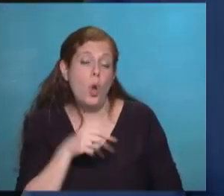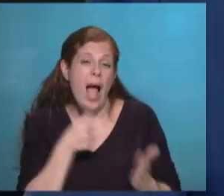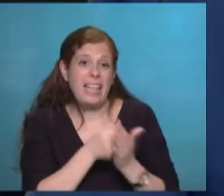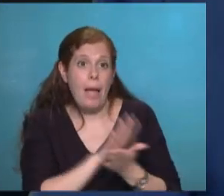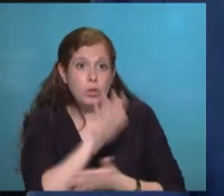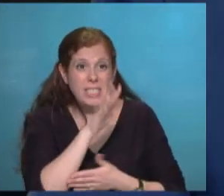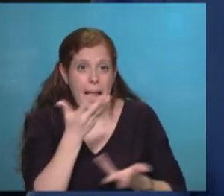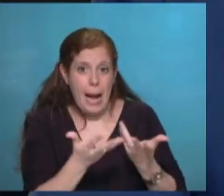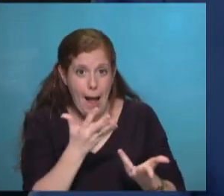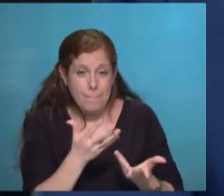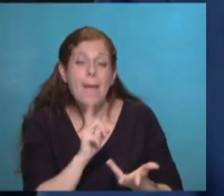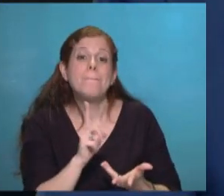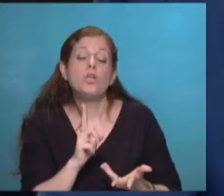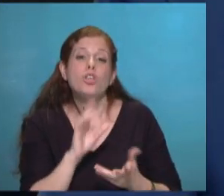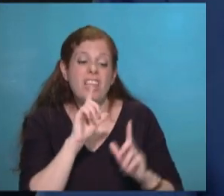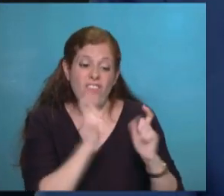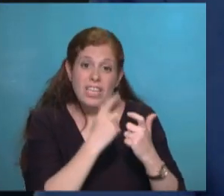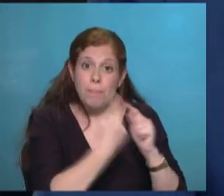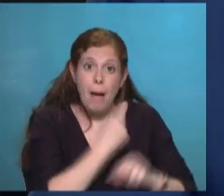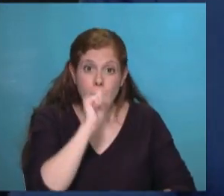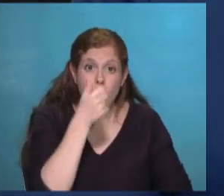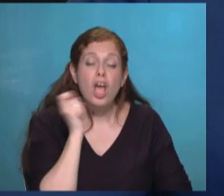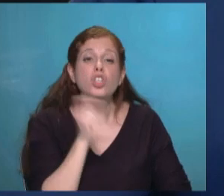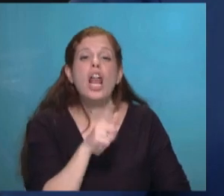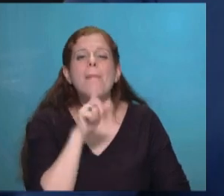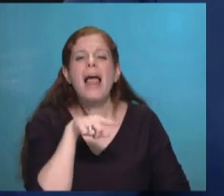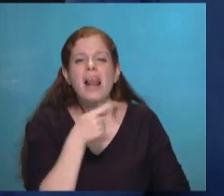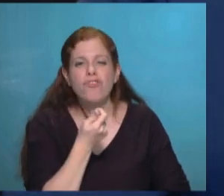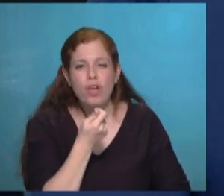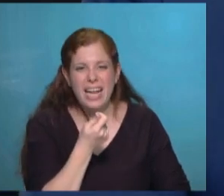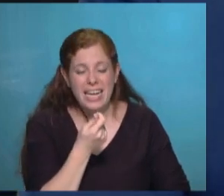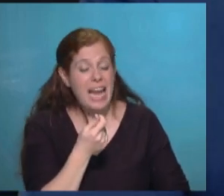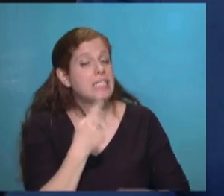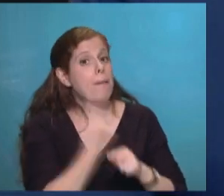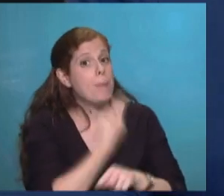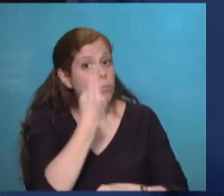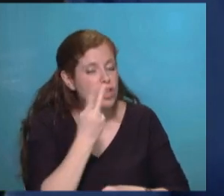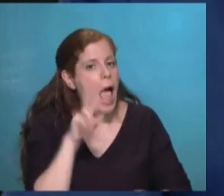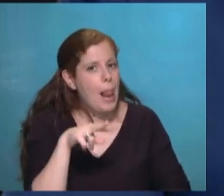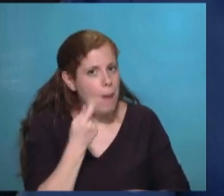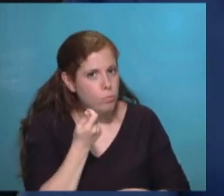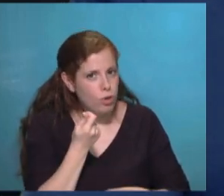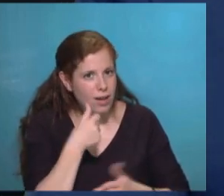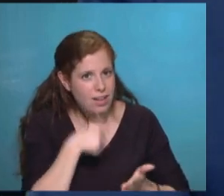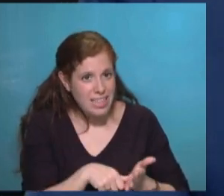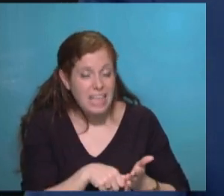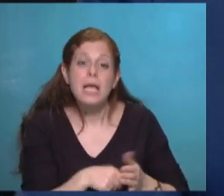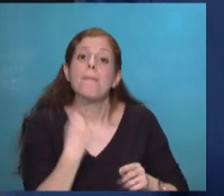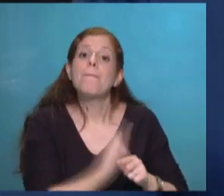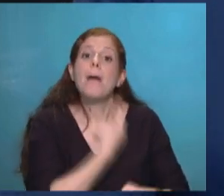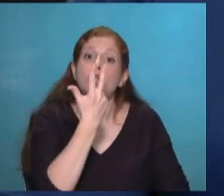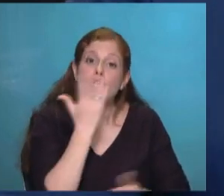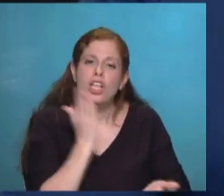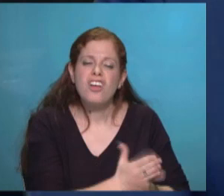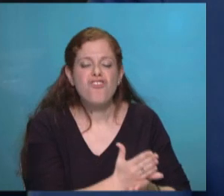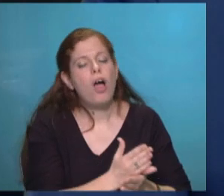בפעם הראשונה ישלם 1,000 שקלים כנס, בפעם השנייה זה כבר יהיה 2,000 שקלים כנס, אבל כנס מנהלי. בפעם השלישית כבר